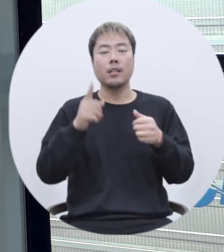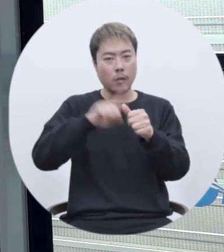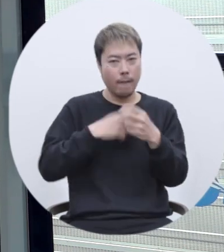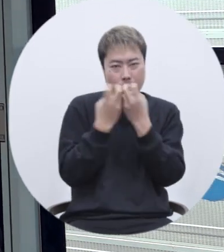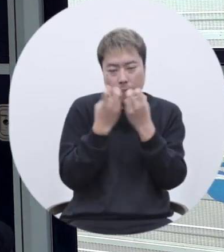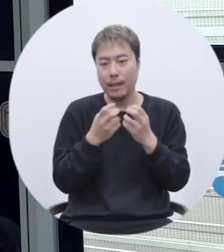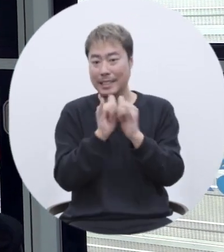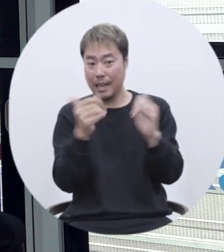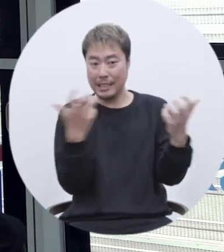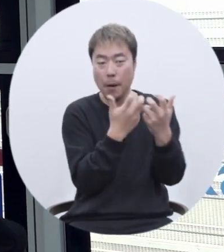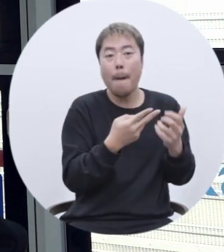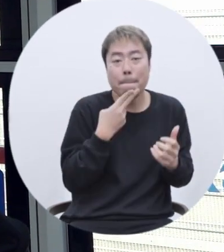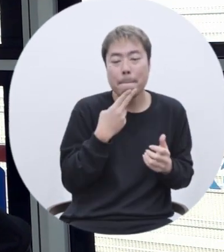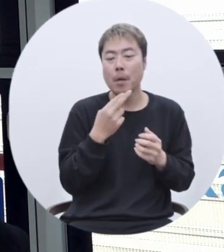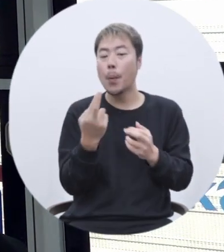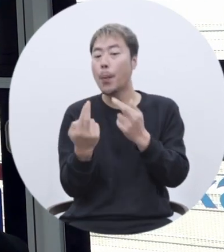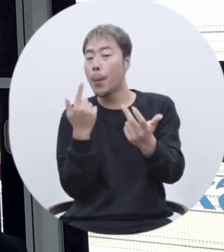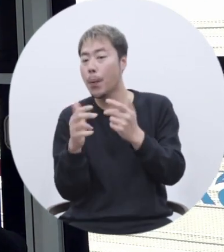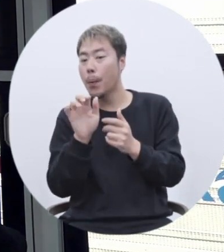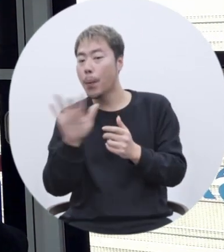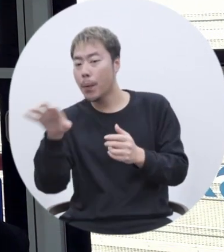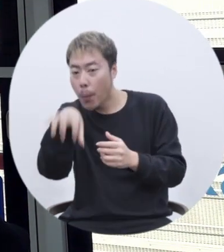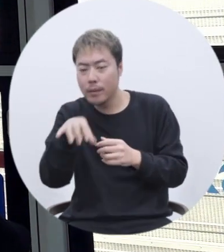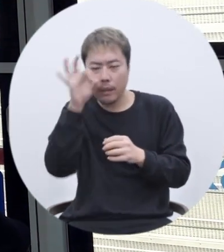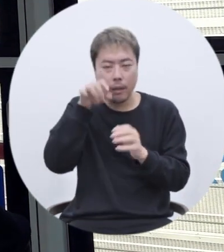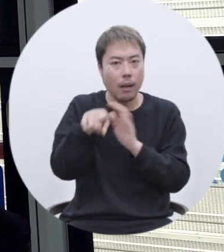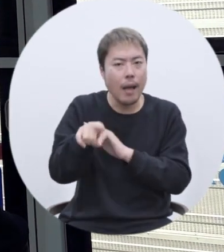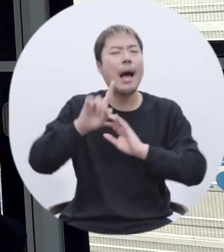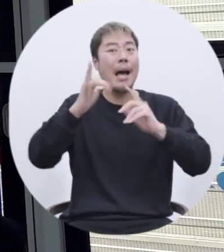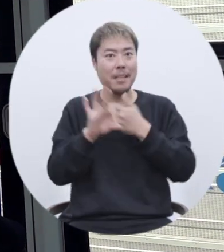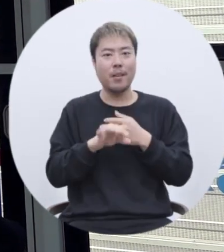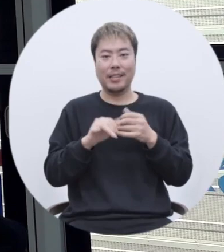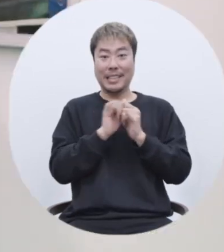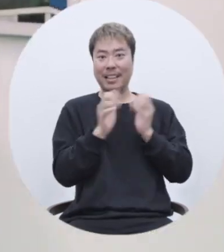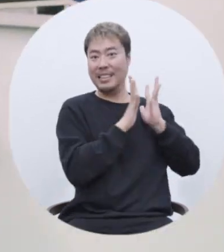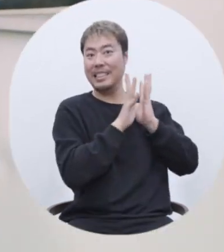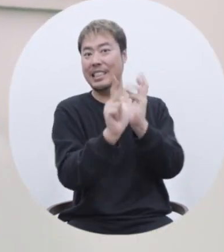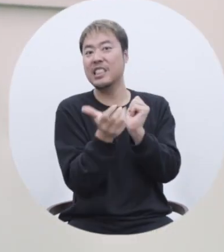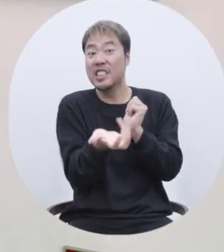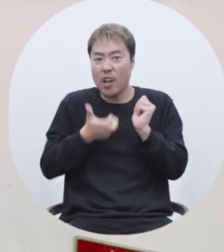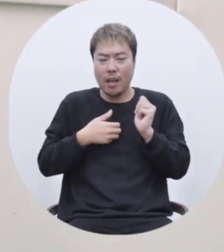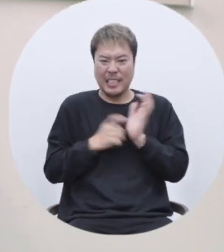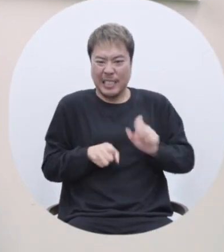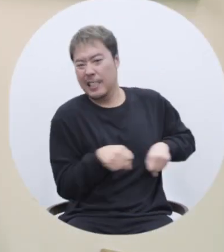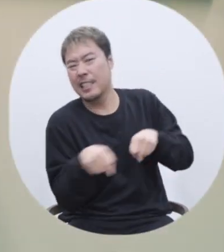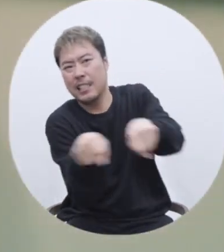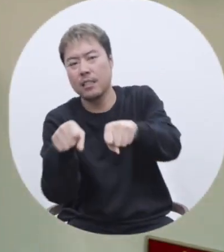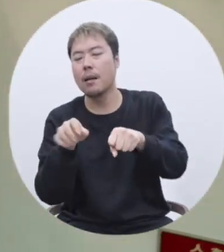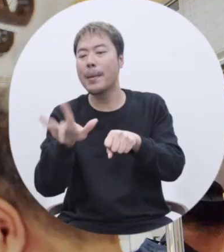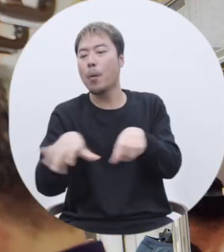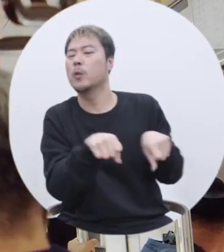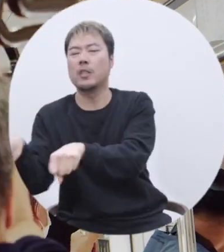그래서 사람들 없는 칸으로 최대한 가거나 아니면 재빨리 타서 그 뭐 빈 공간으로